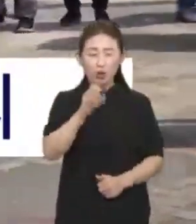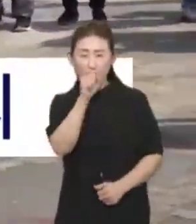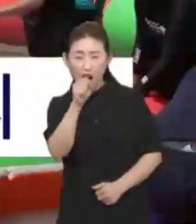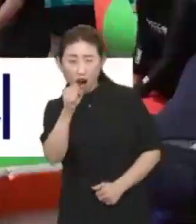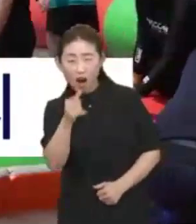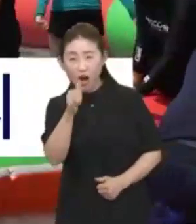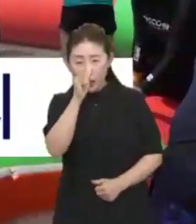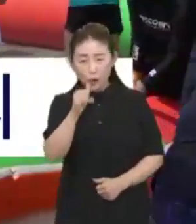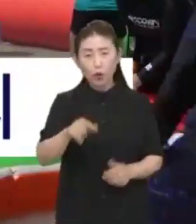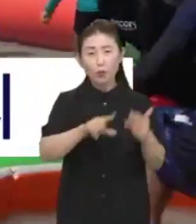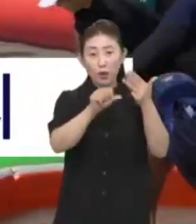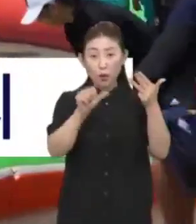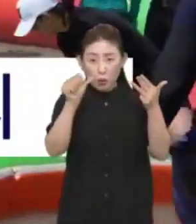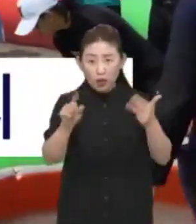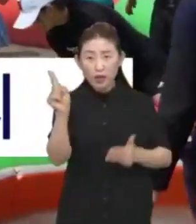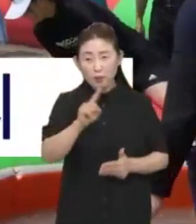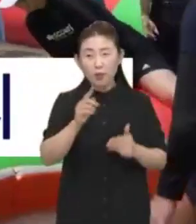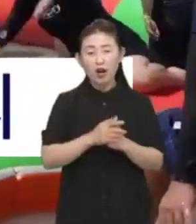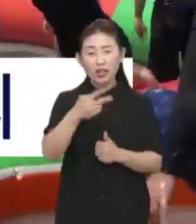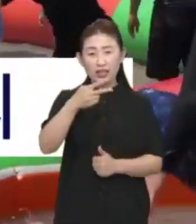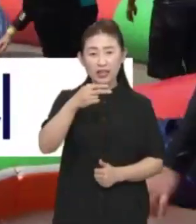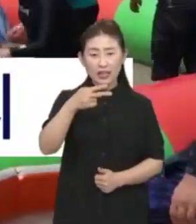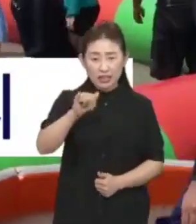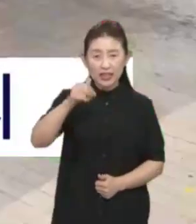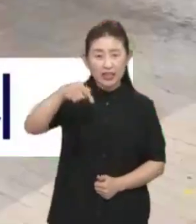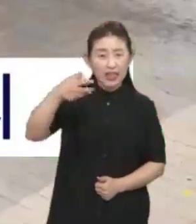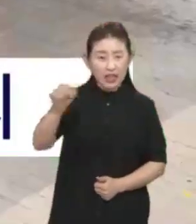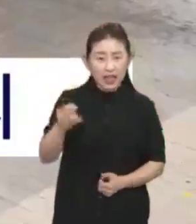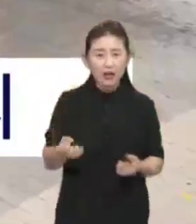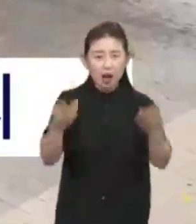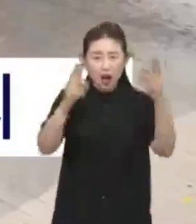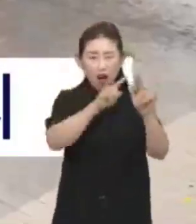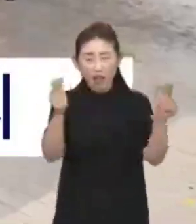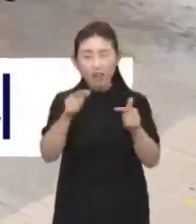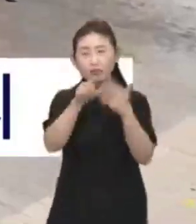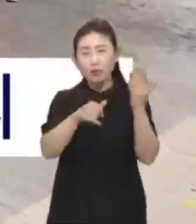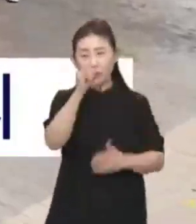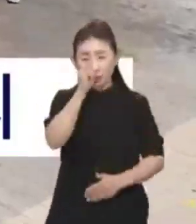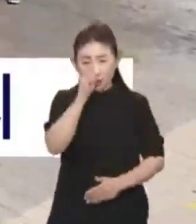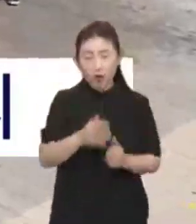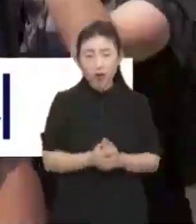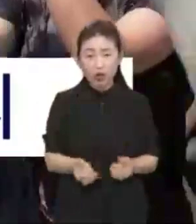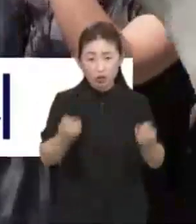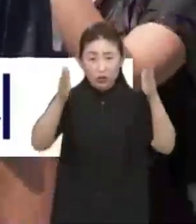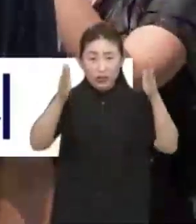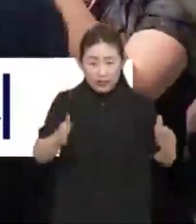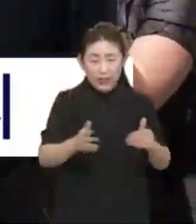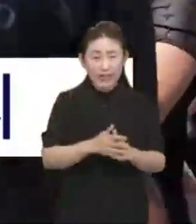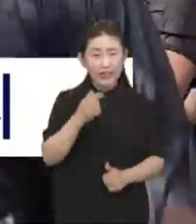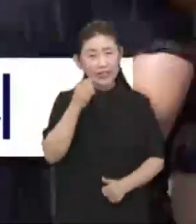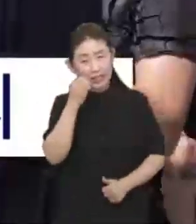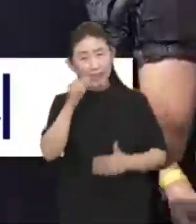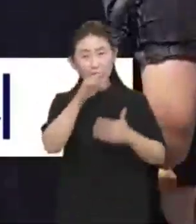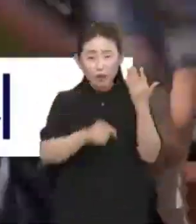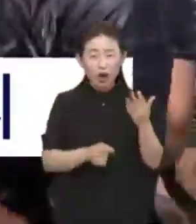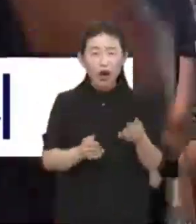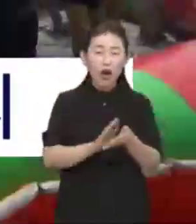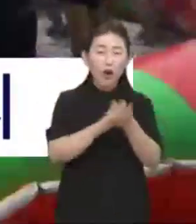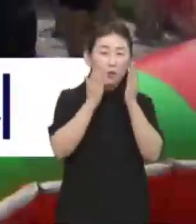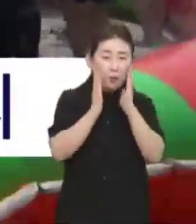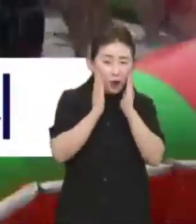펼쳐지고 다음 달 5일엔 월드 DJ 페스티벌 등 화려한 공연이 이어지며 축제 기간엔 인기 프로그램인 머드